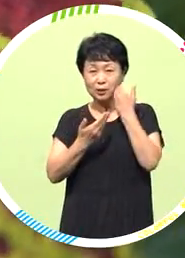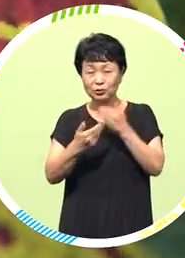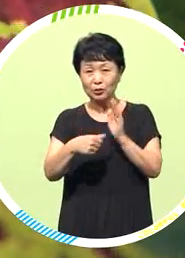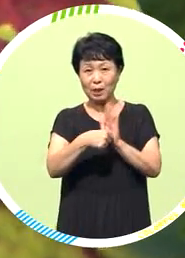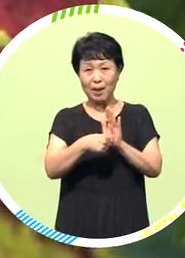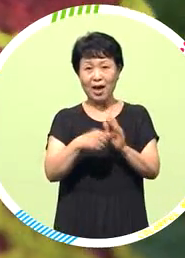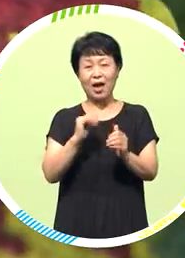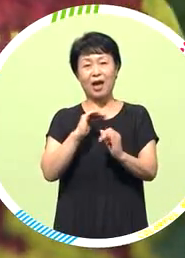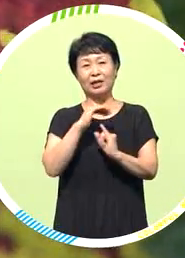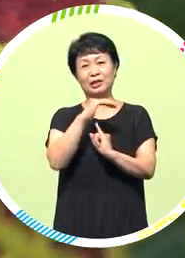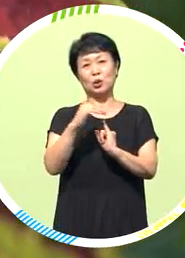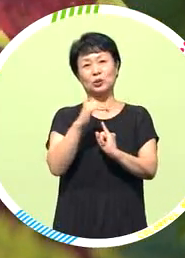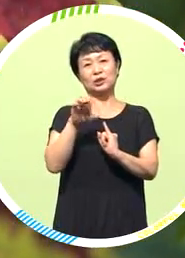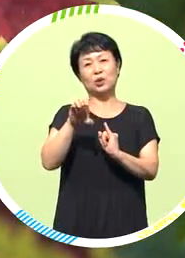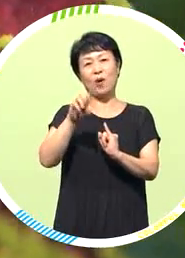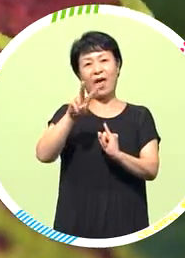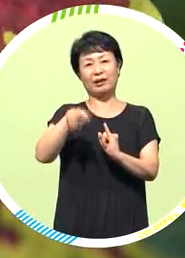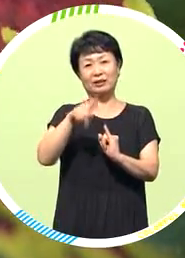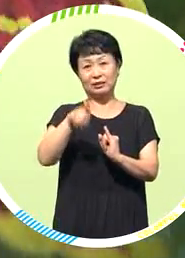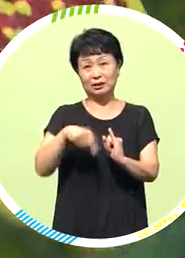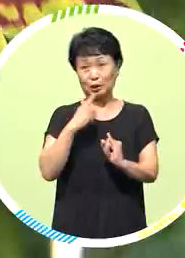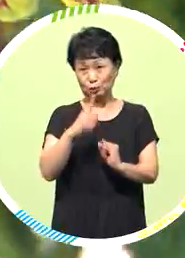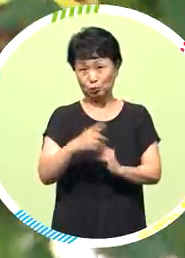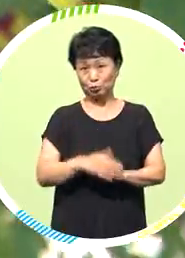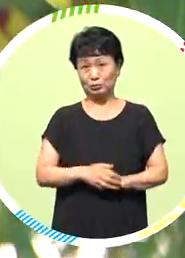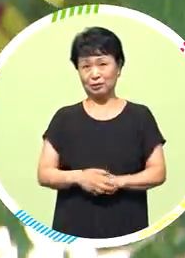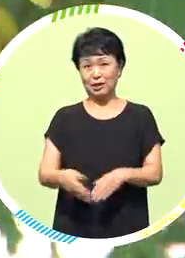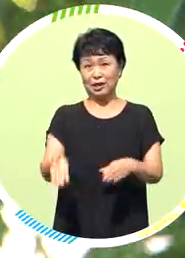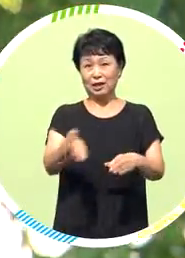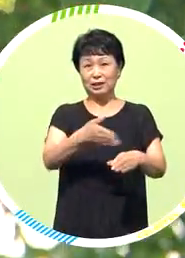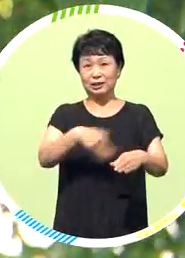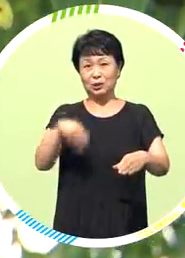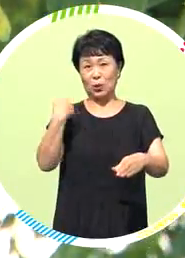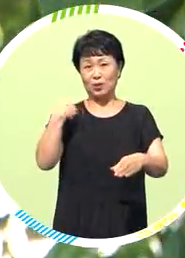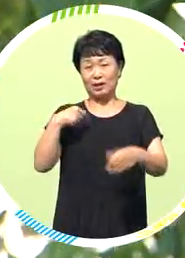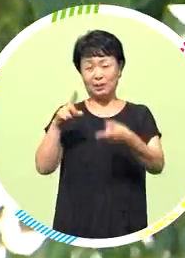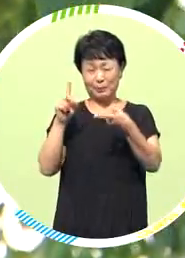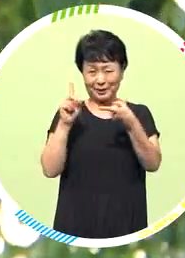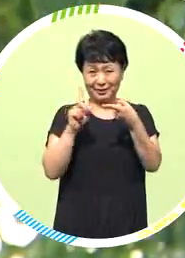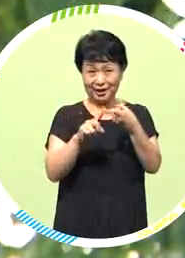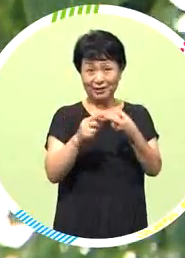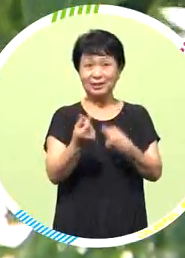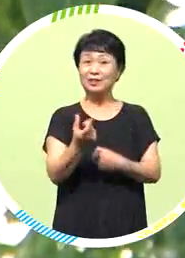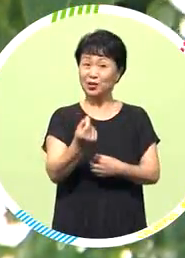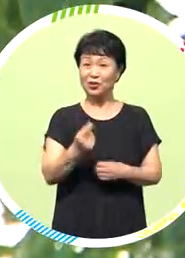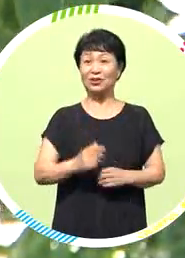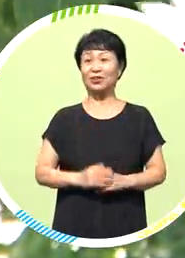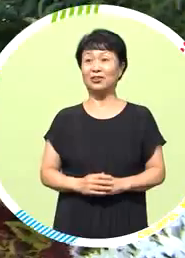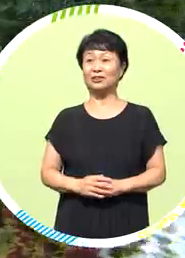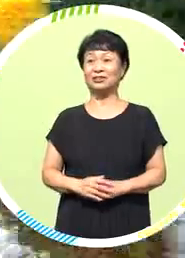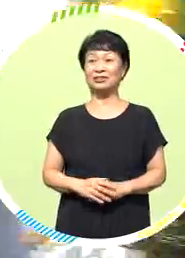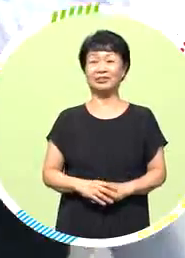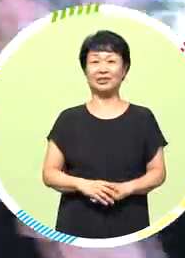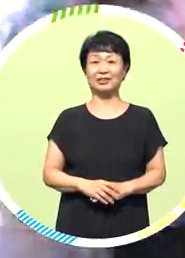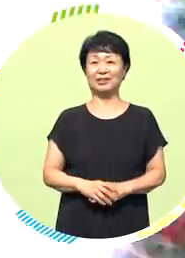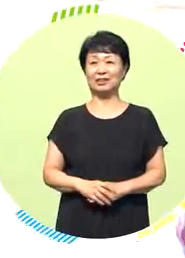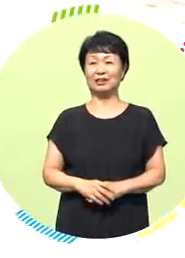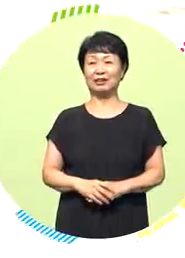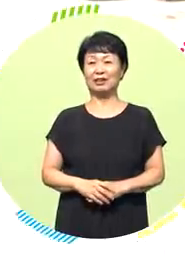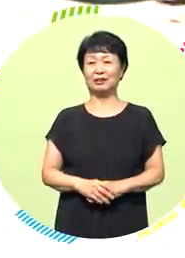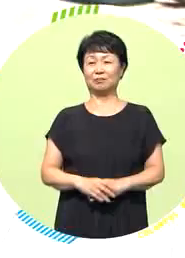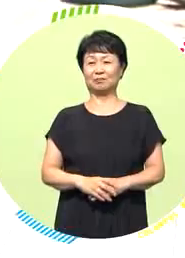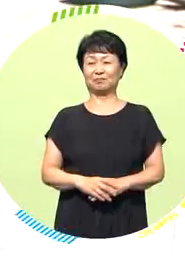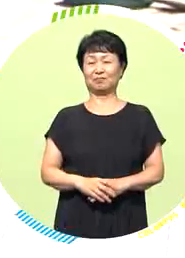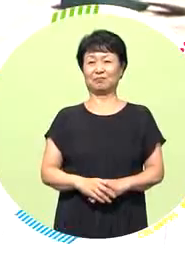ーっていう名前なのでそれで入れてみました。 湘南にバッチリじゃないですか。 そうそう、 どうですか、